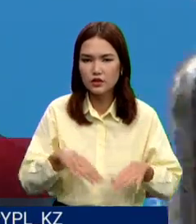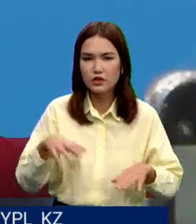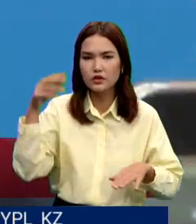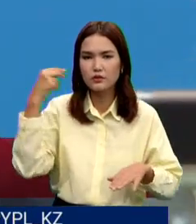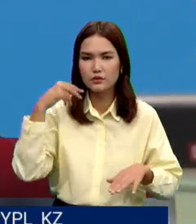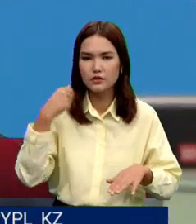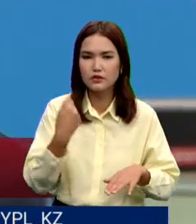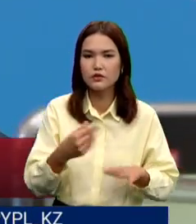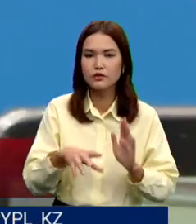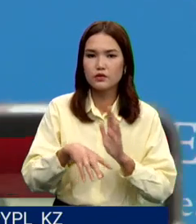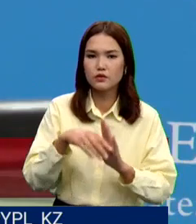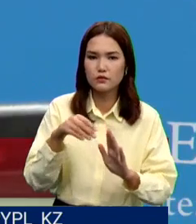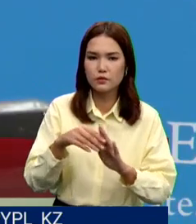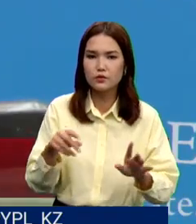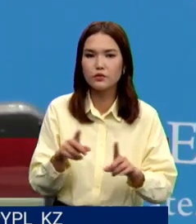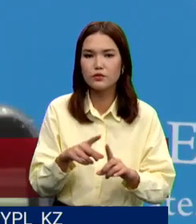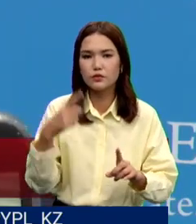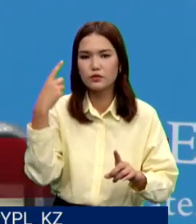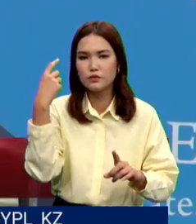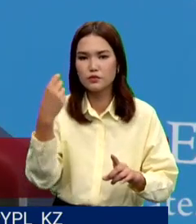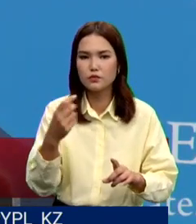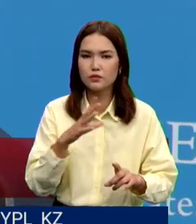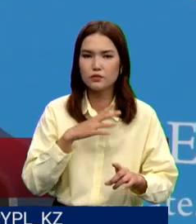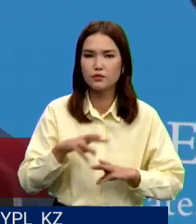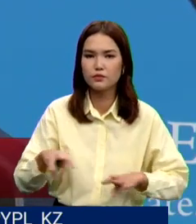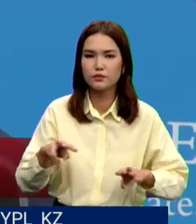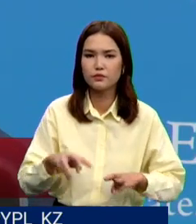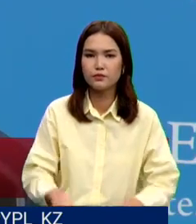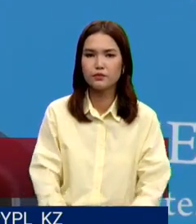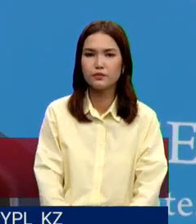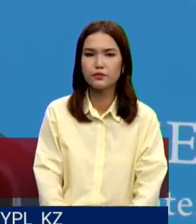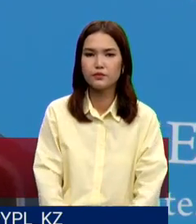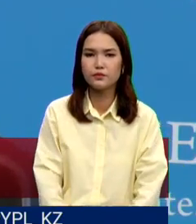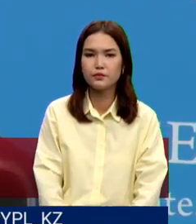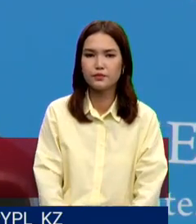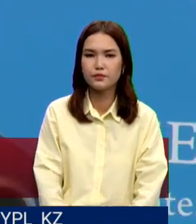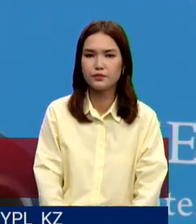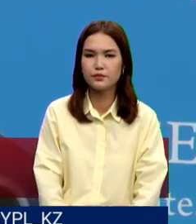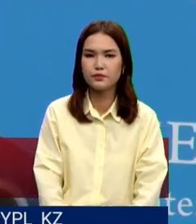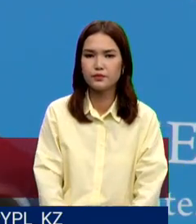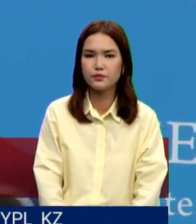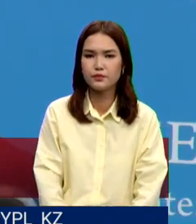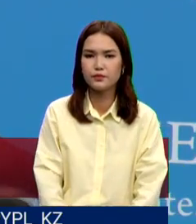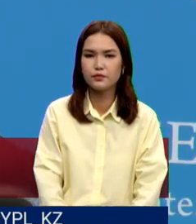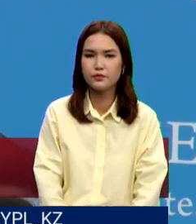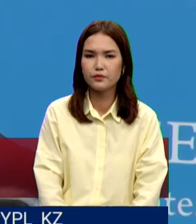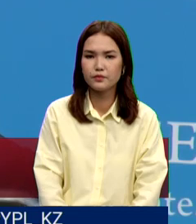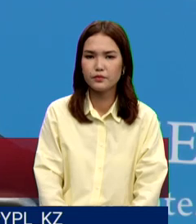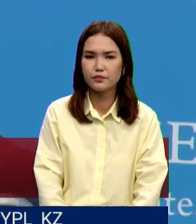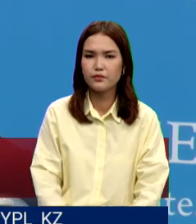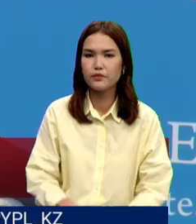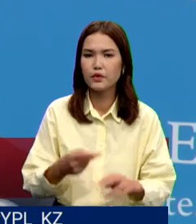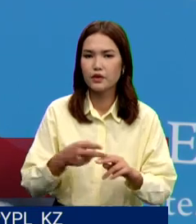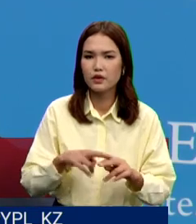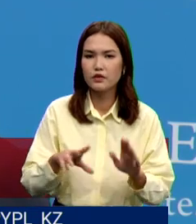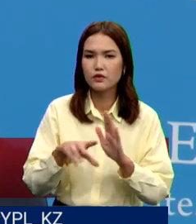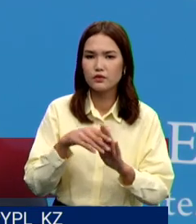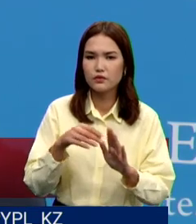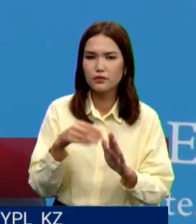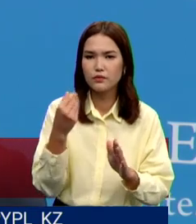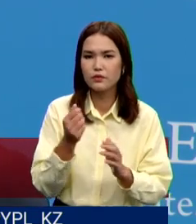подготовительную работу. Наверное, новые партии появятся, которые будут участвовать в этих предстоящих парламентских и предстоящих выборах